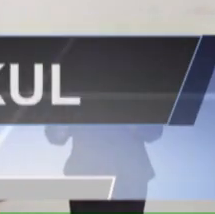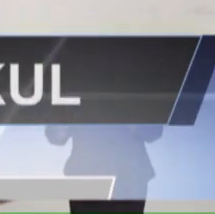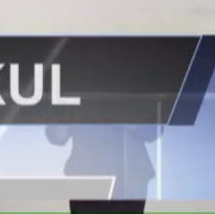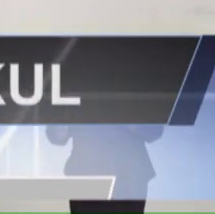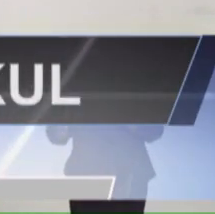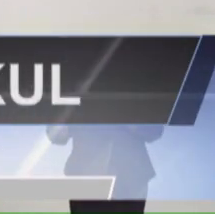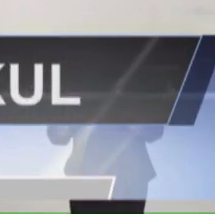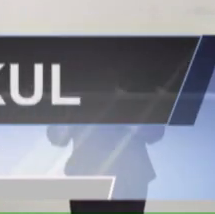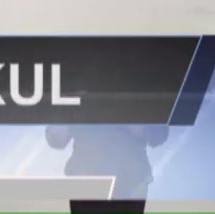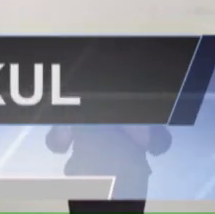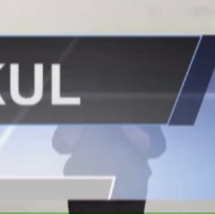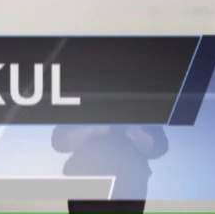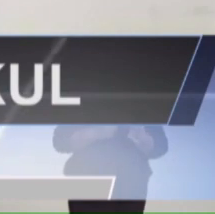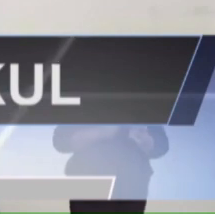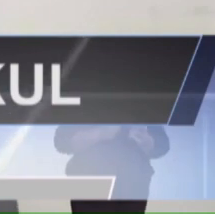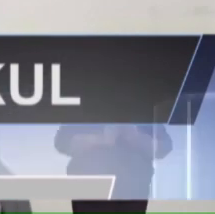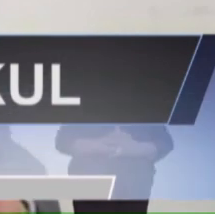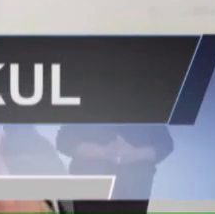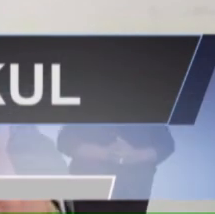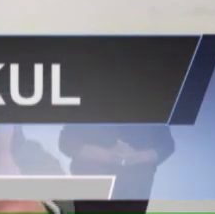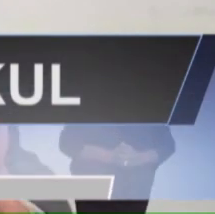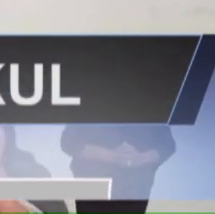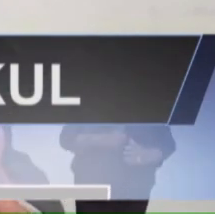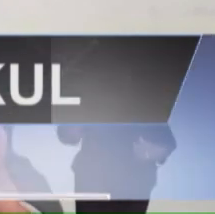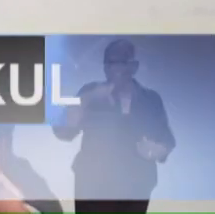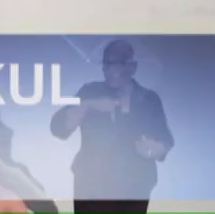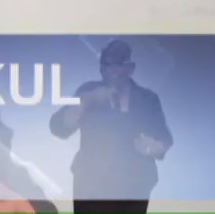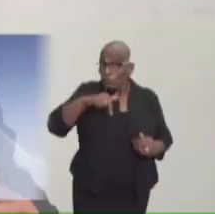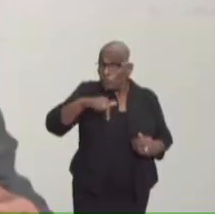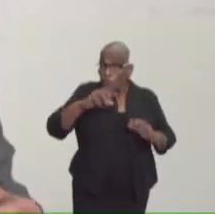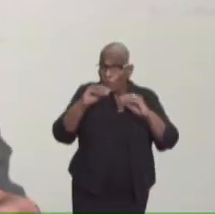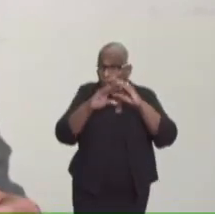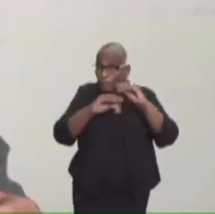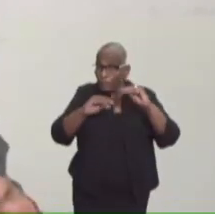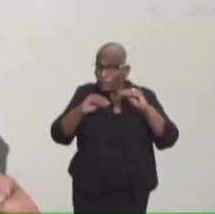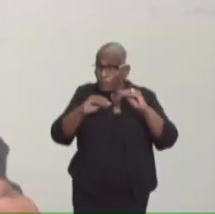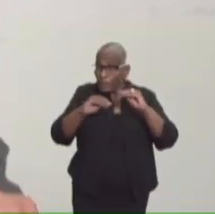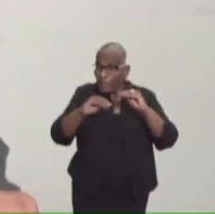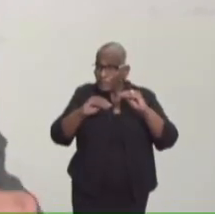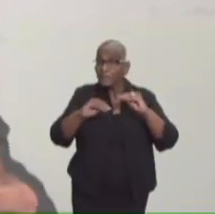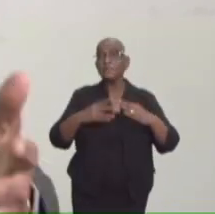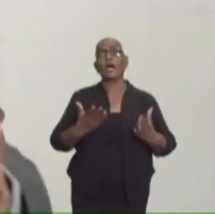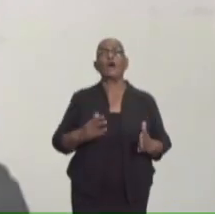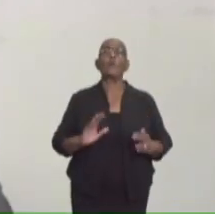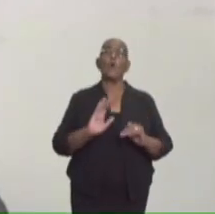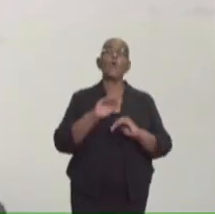gebruiken. Maar als we voor nu zouden moeten praten, dan gaan we het uiteraard